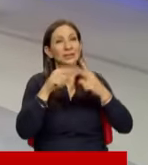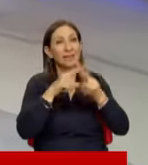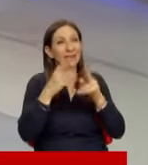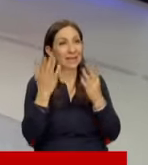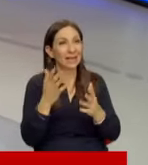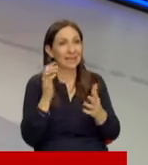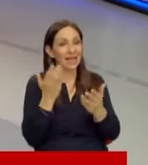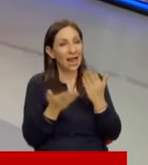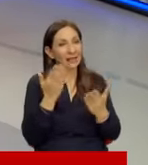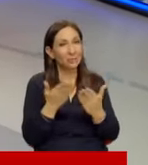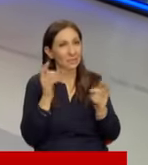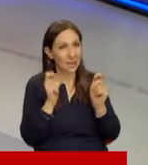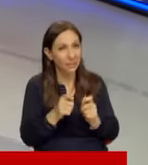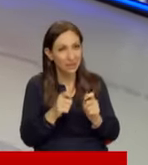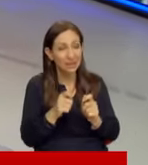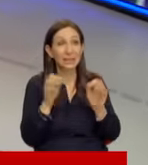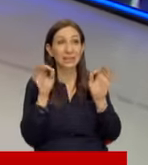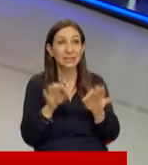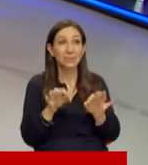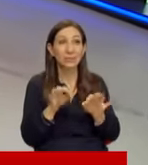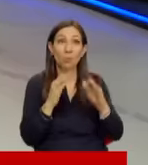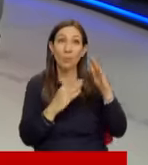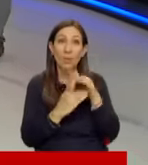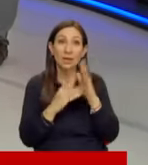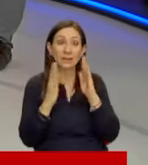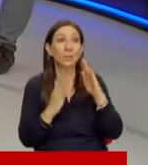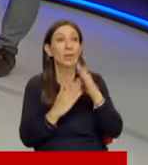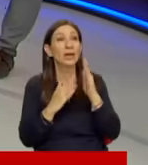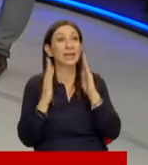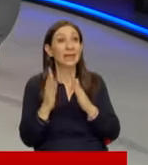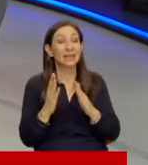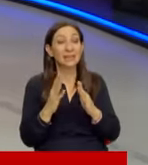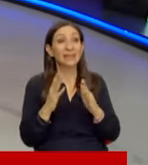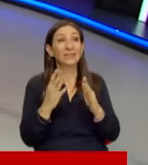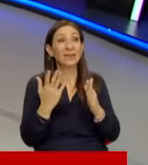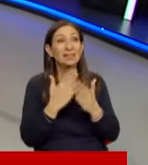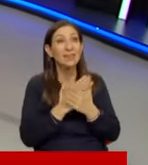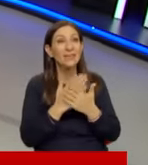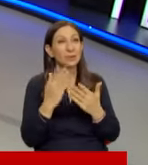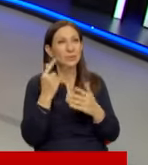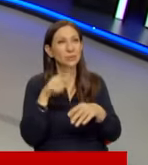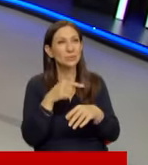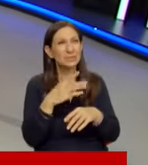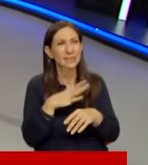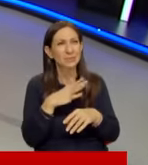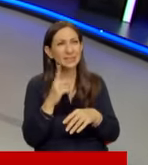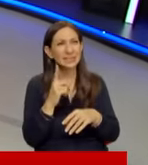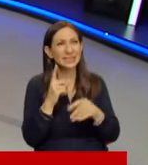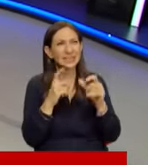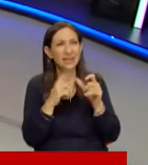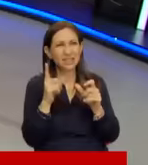da değerlendirmelerimizi yaptık. Şimdi molaya gideceğiz. Molaya giderken ve devamlılıktan biraz süre ister misin